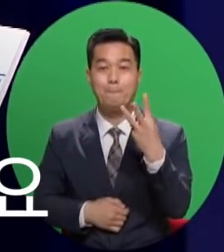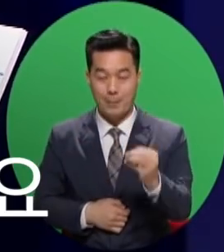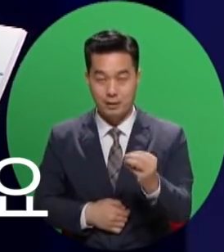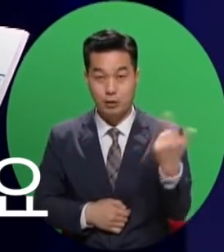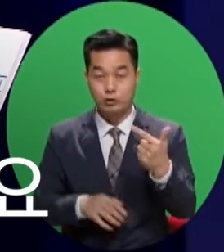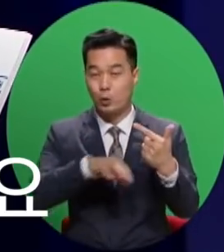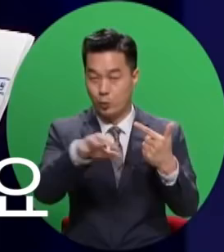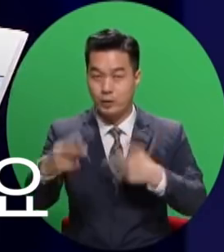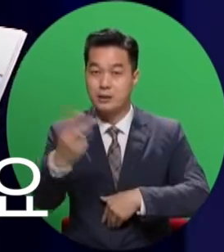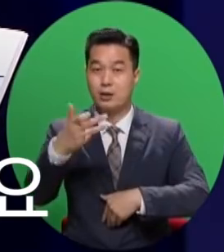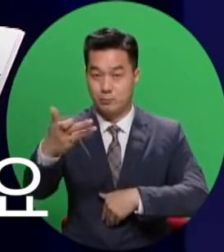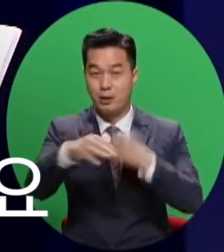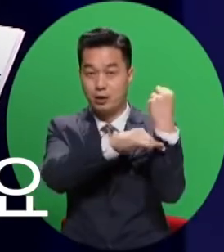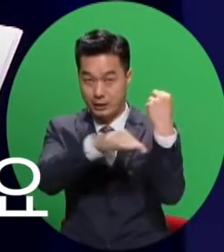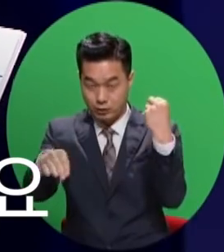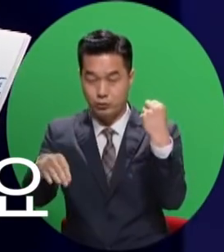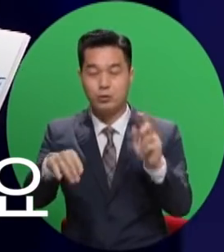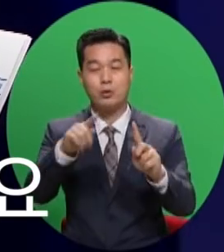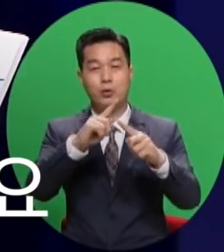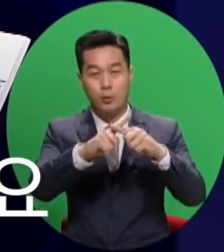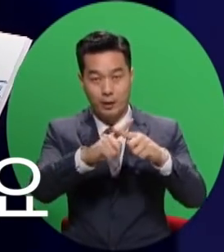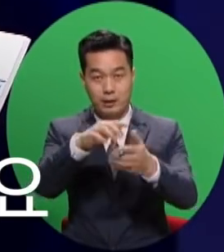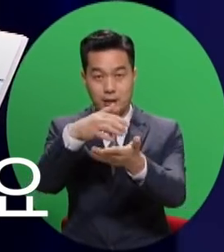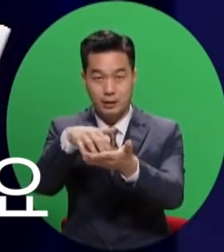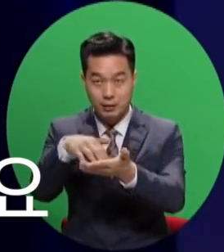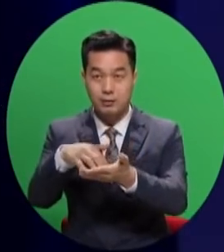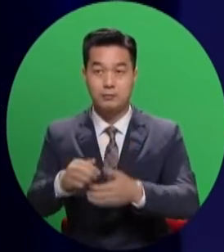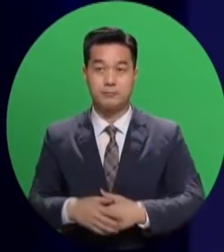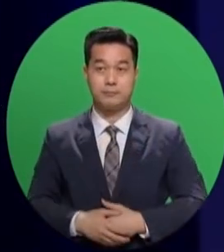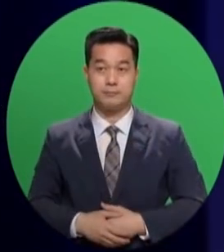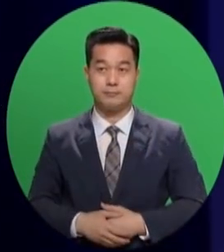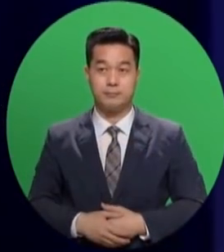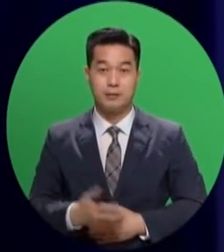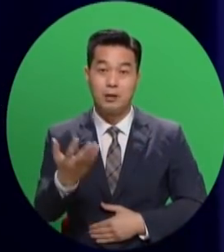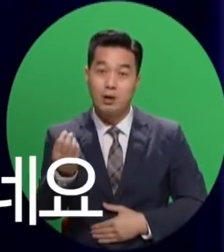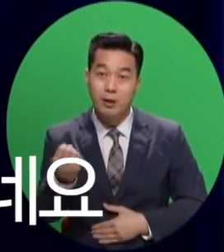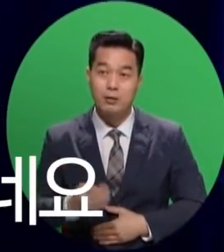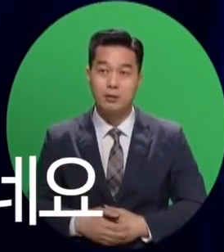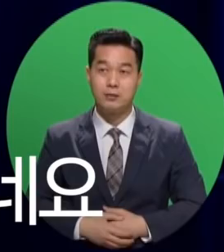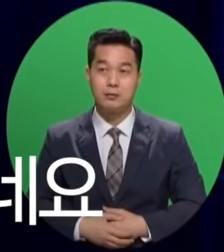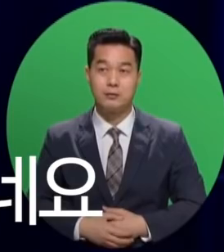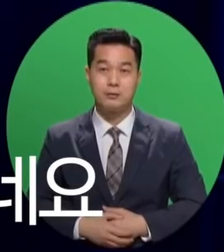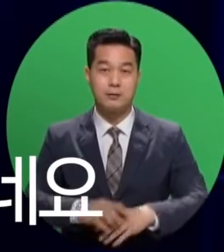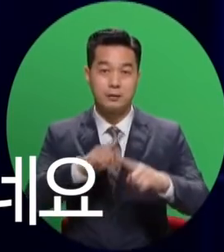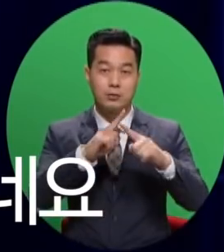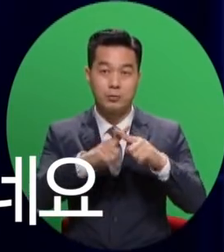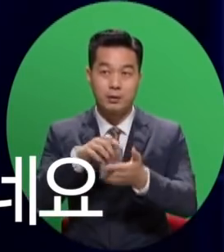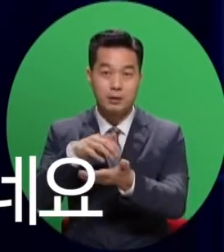28년 기준의 곱하기 뭐 이렇게 됐네요 파기 얼마로 돼 있으니까 곱하기 위